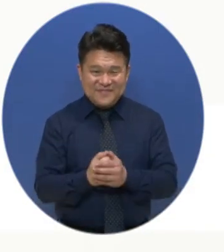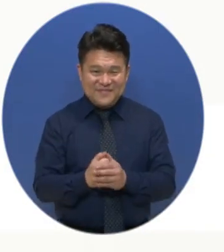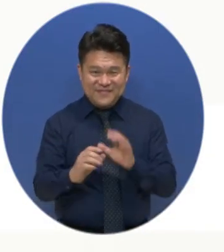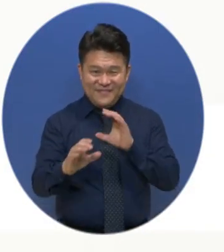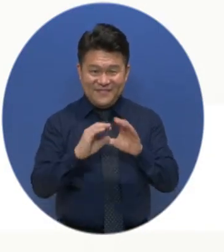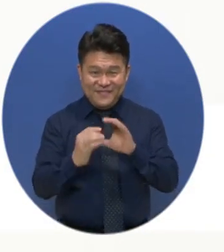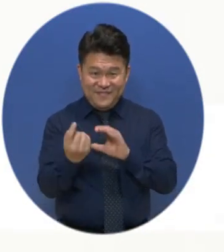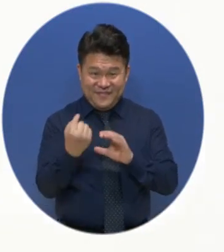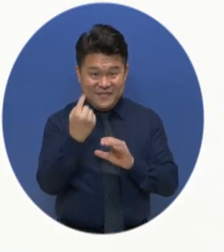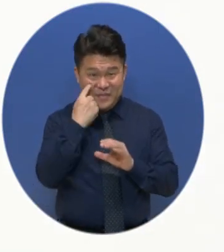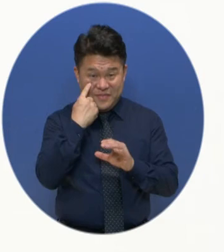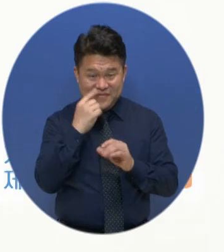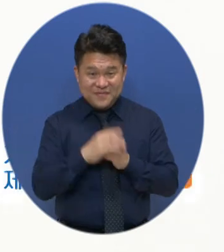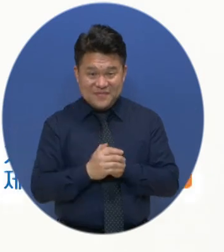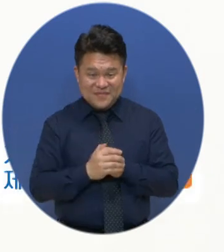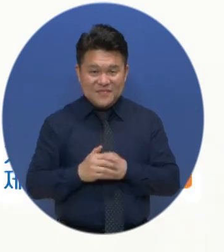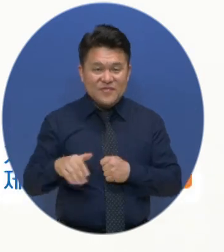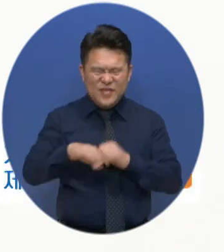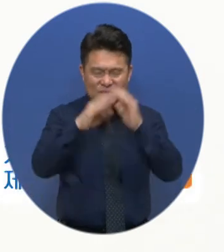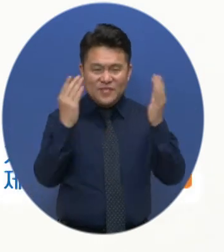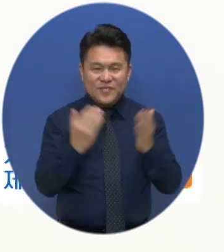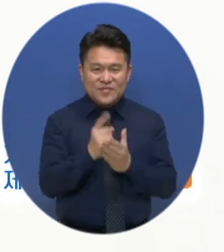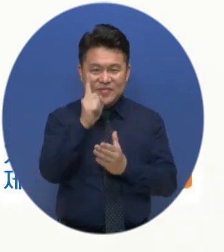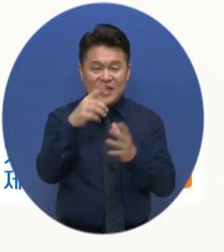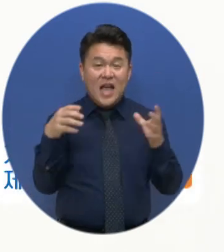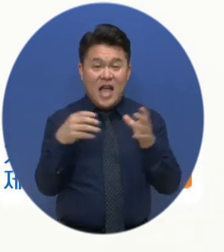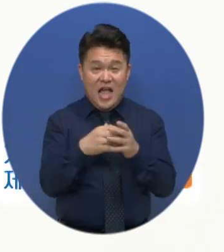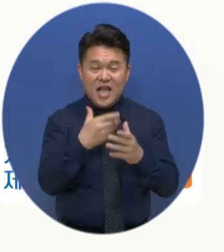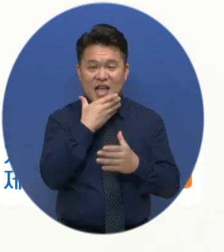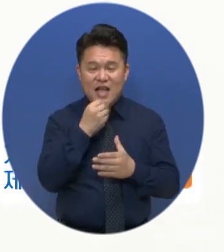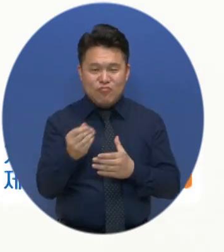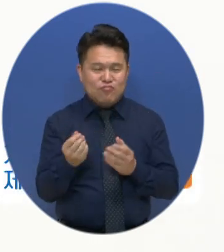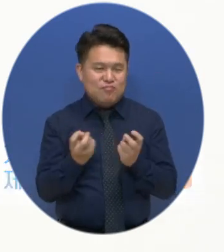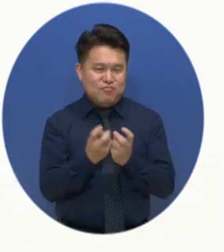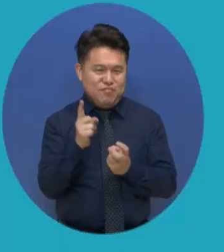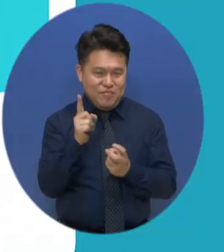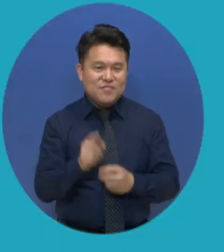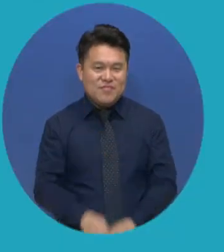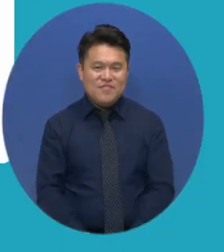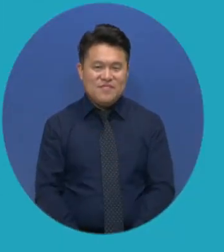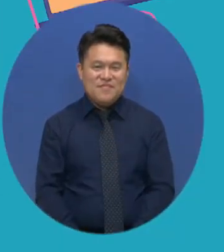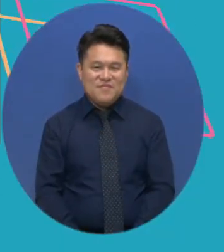소통해보세요. 그것이 우리 모두가 하나가 되는 행복의 지름길입니다.